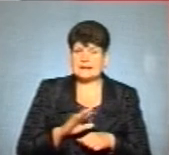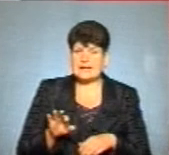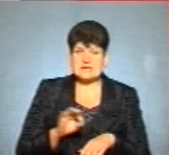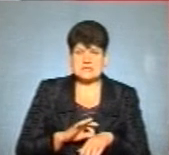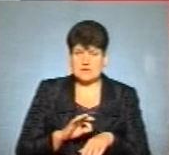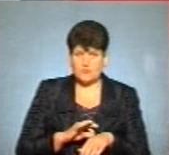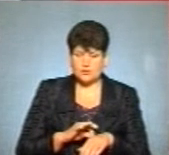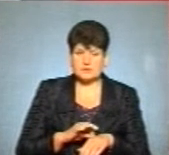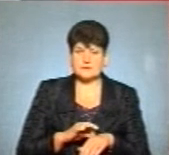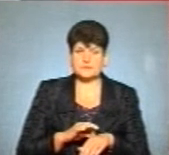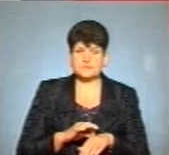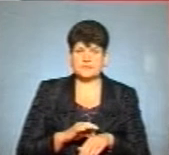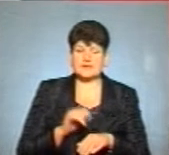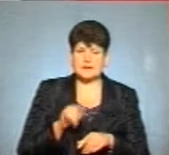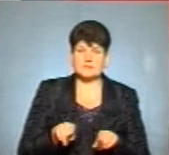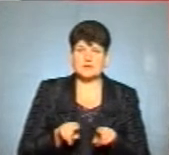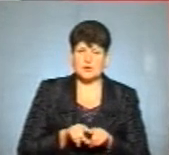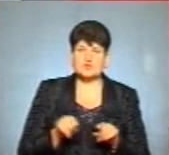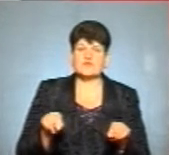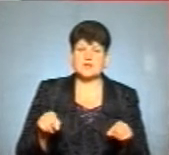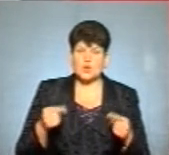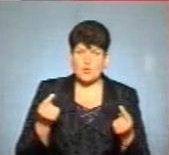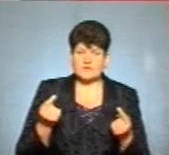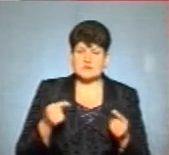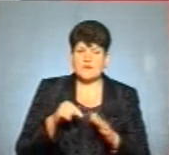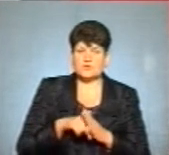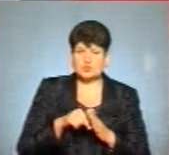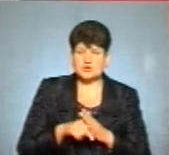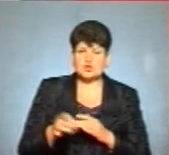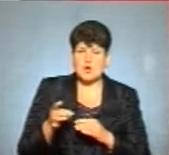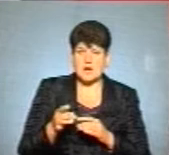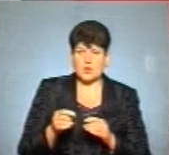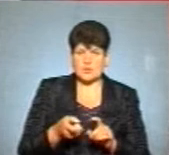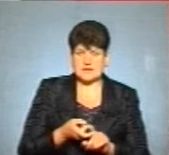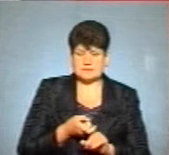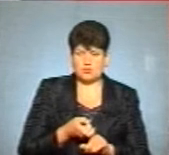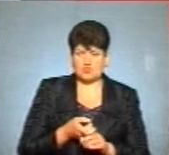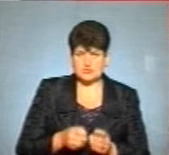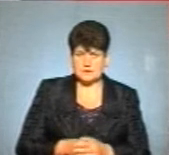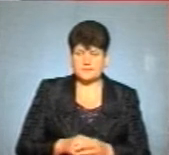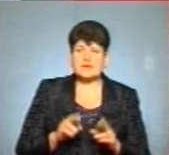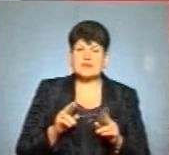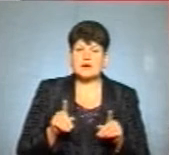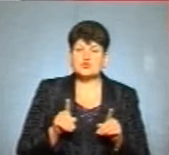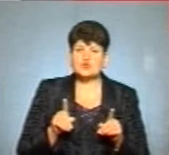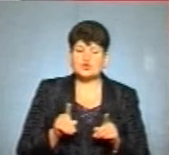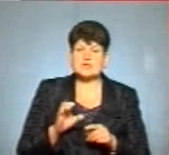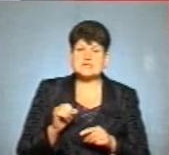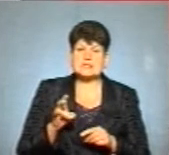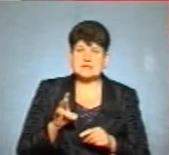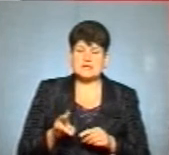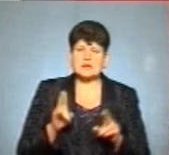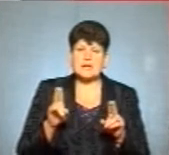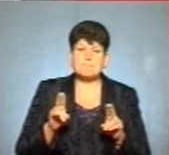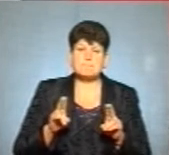незахворюваних, значить там теж відновиться внутрішні райони сполучення. Як щодо санітарно-епідеміологічних